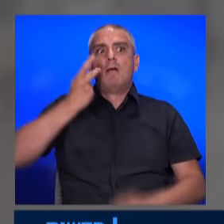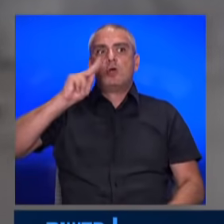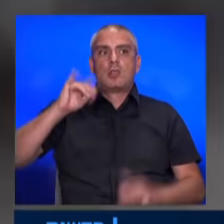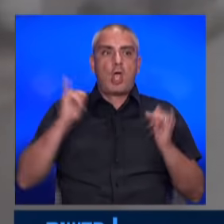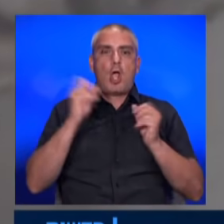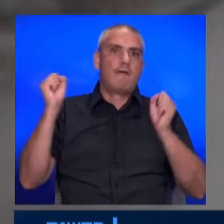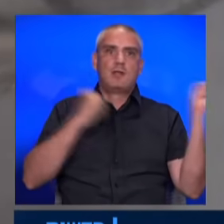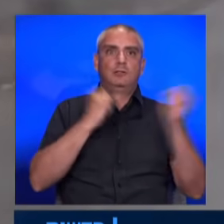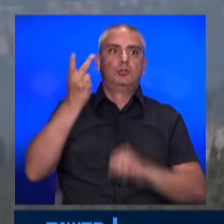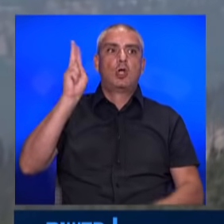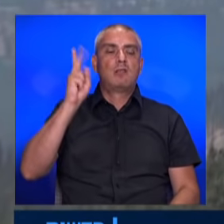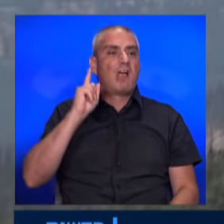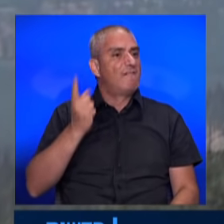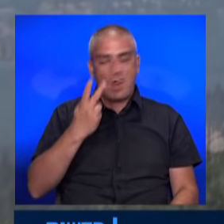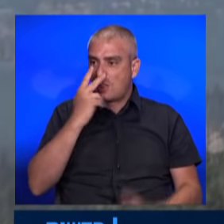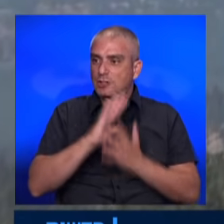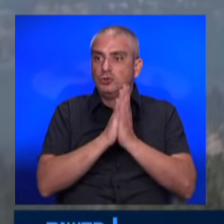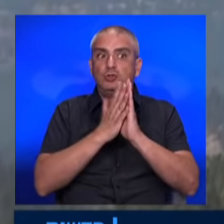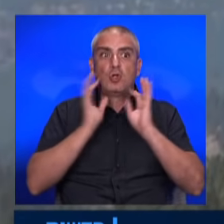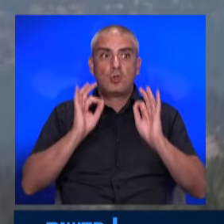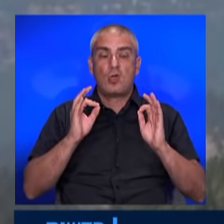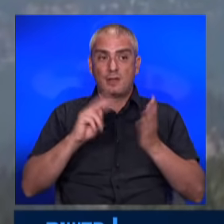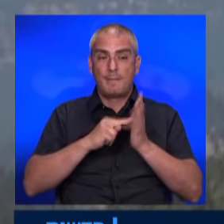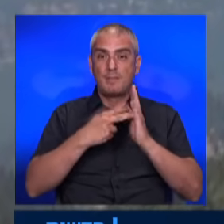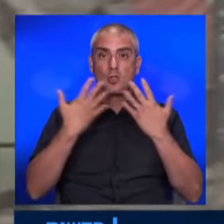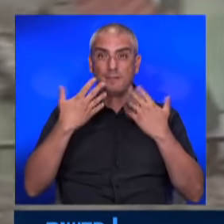סוער יותר, אבל אם לא נראה שינוי דרמטי במדיניות